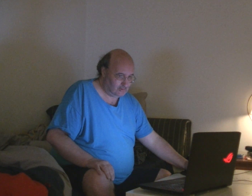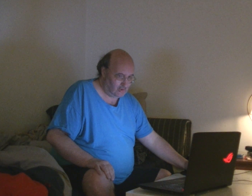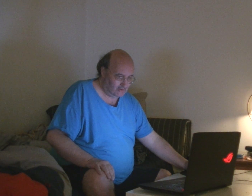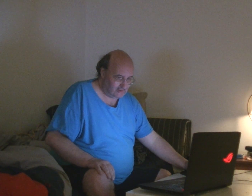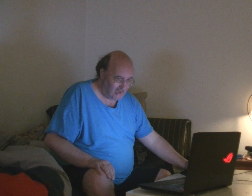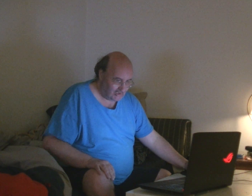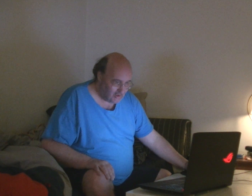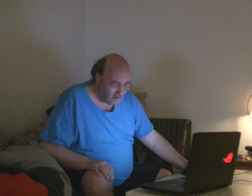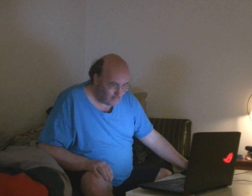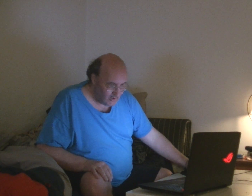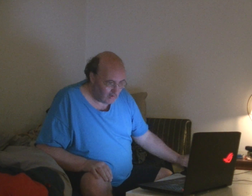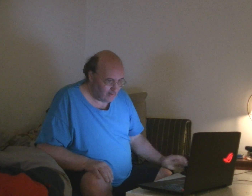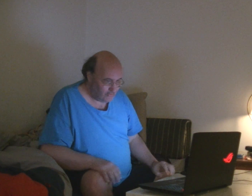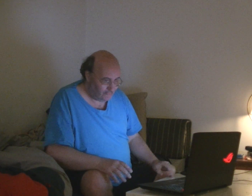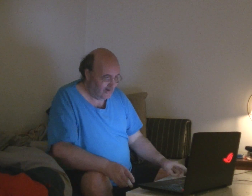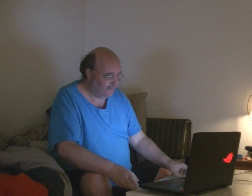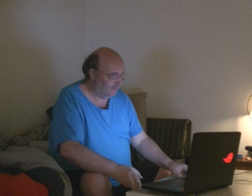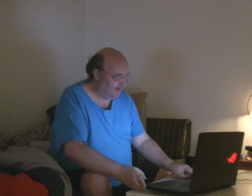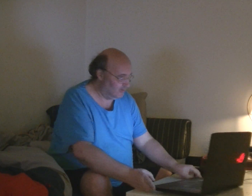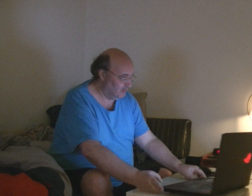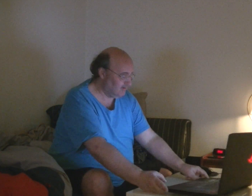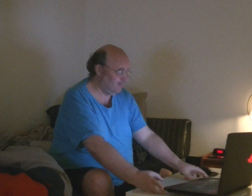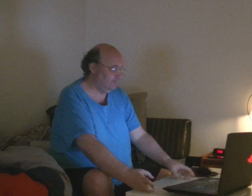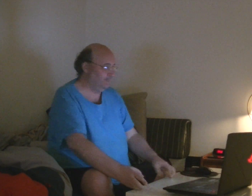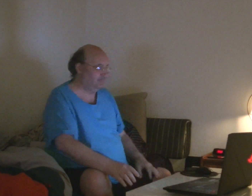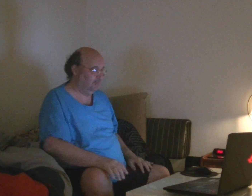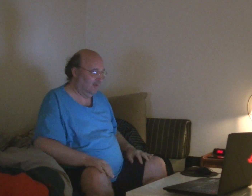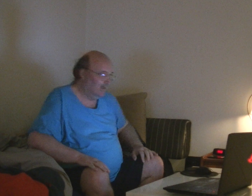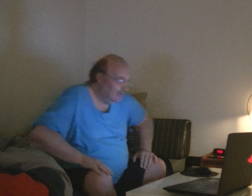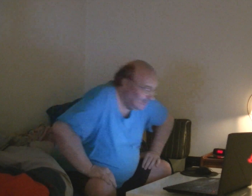Så det starter om 5-4-5 minutter.